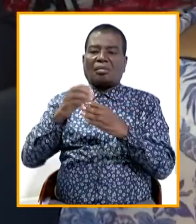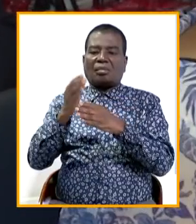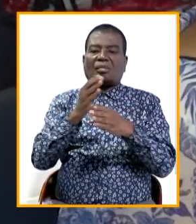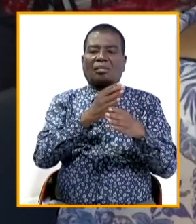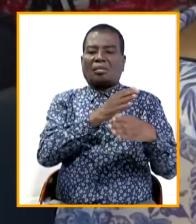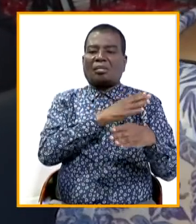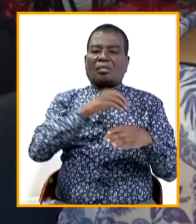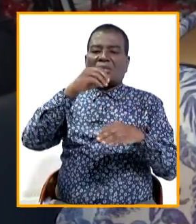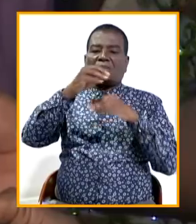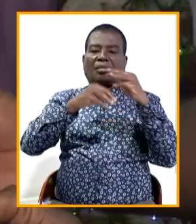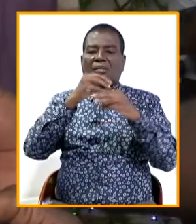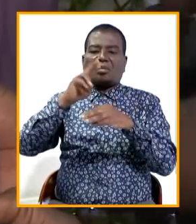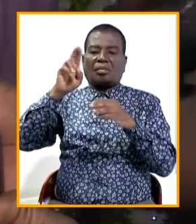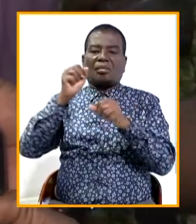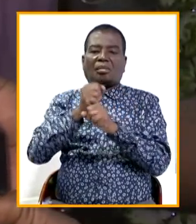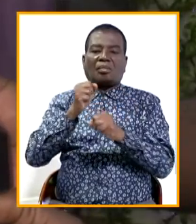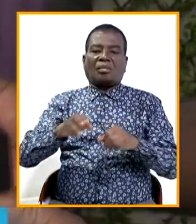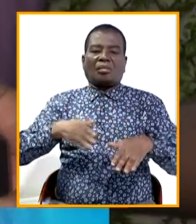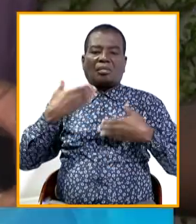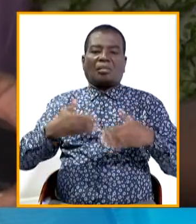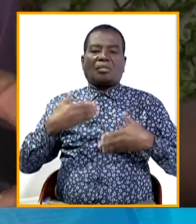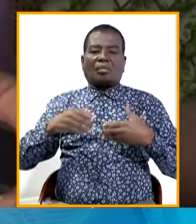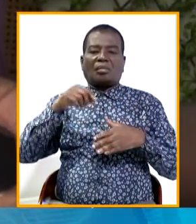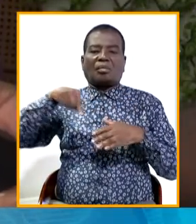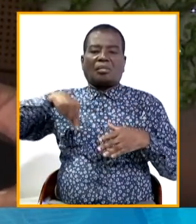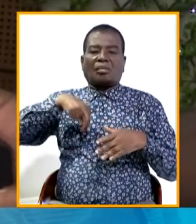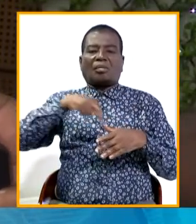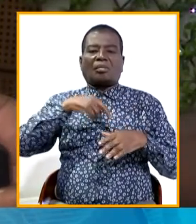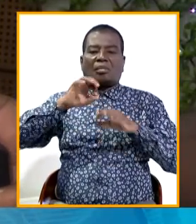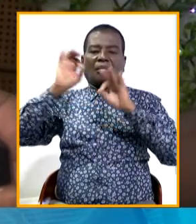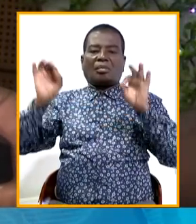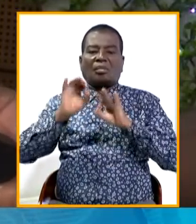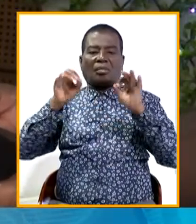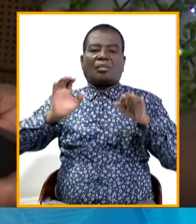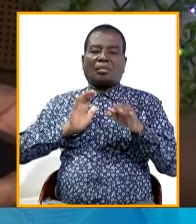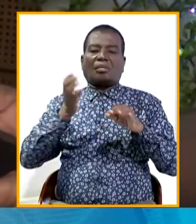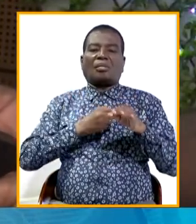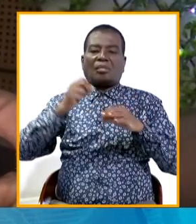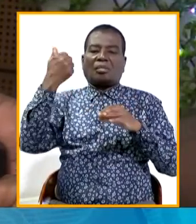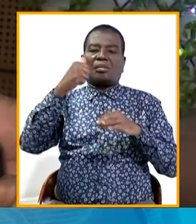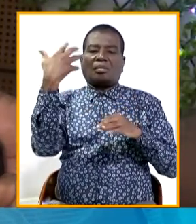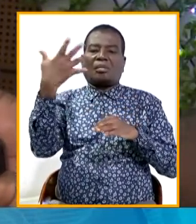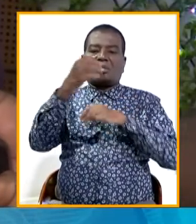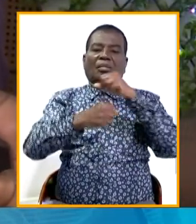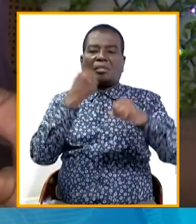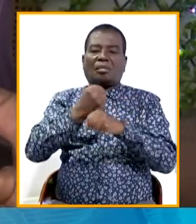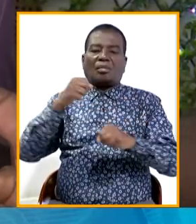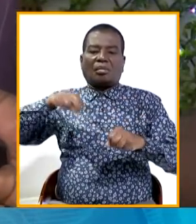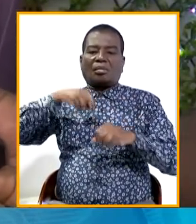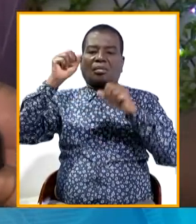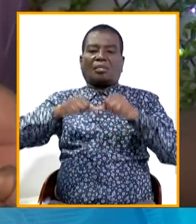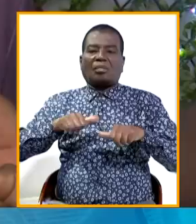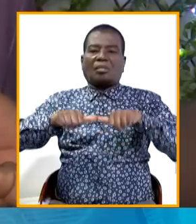des désaccords dans le monde du travail. Je me réjouis de ce que nous faisons nos 15 ans Il faut maintenant que nous puissions